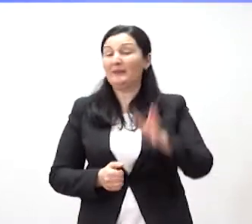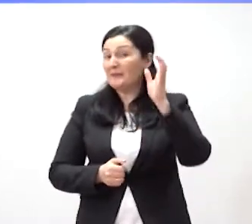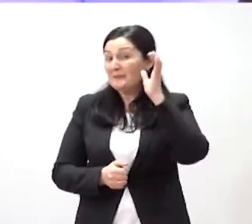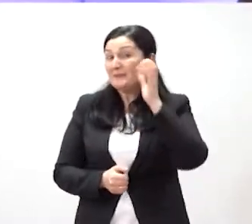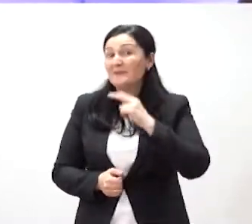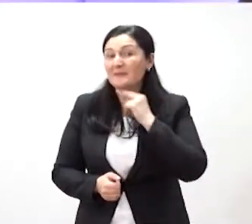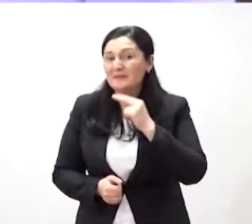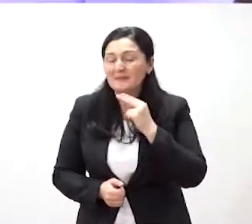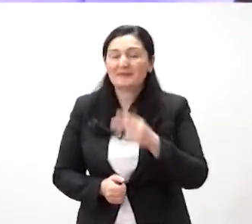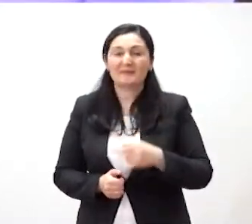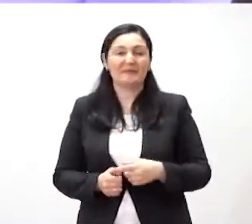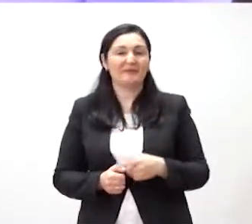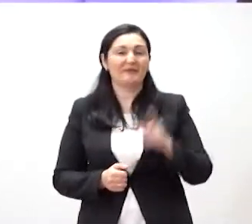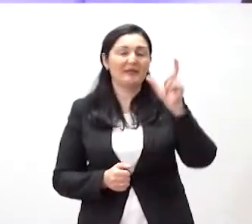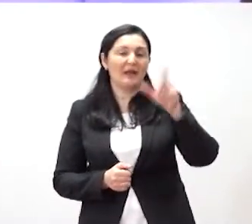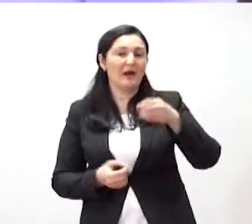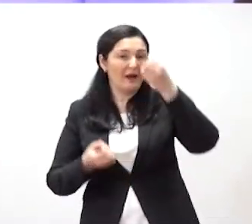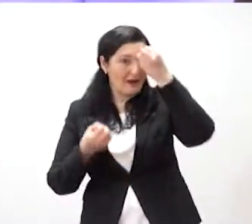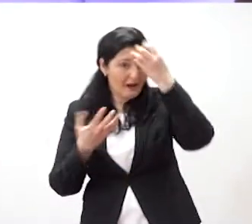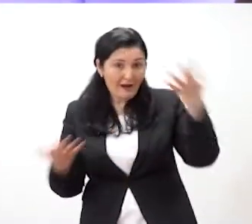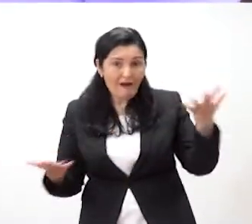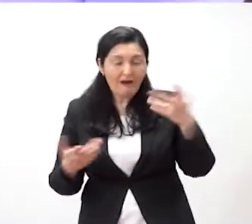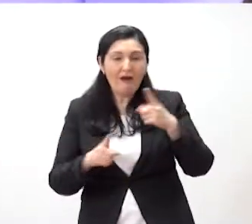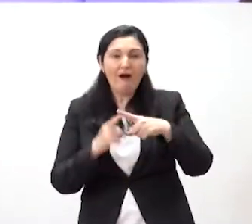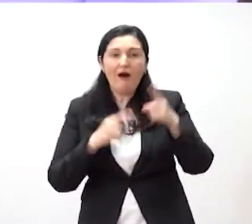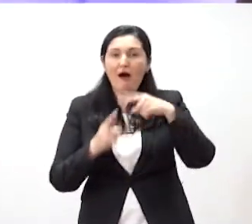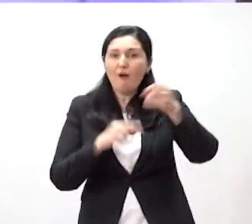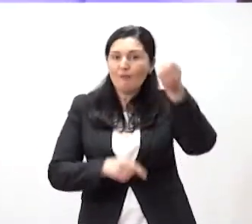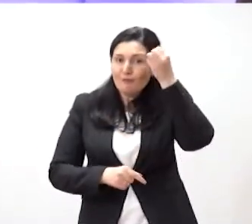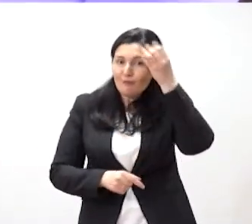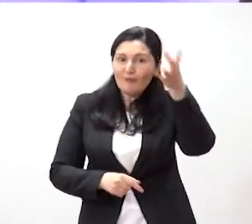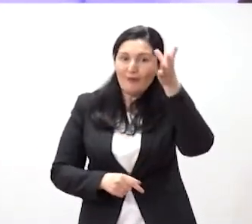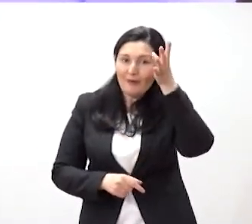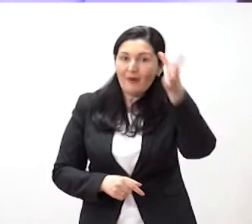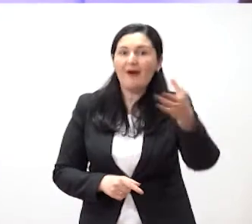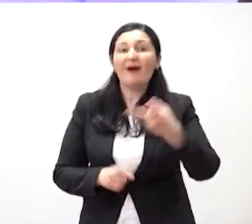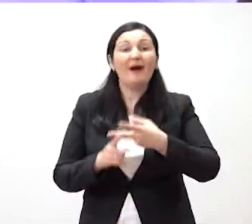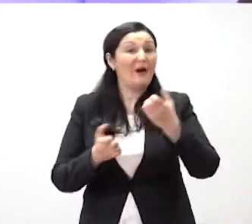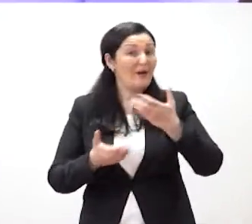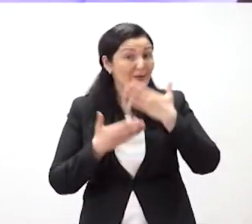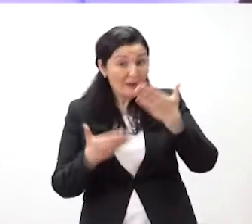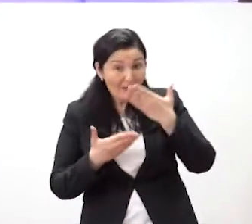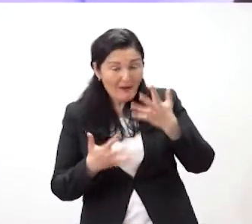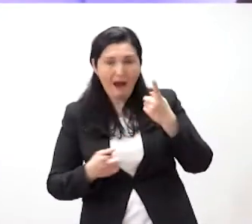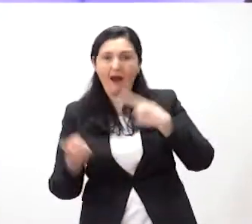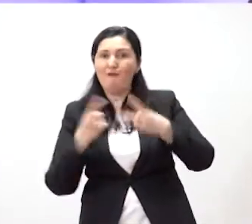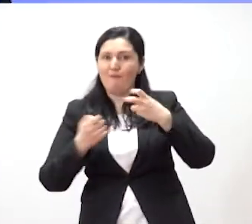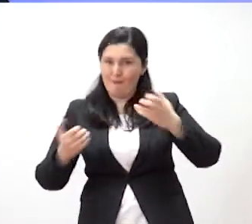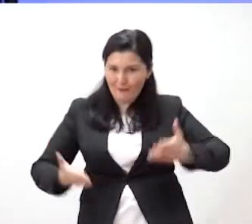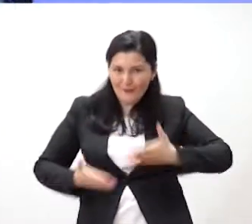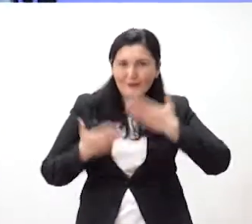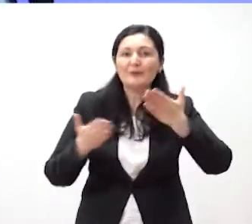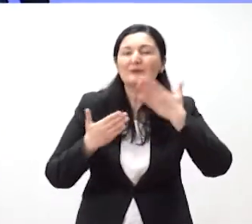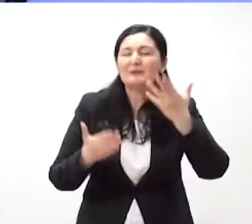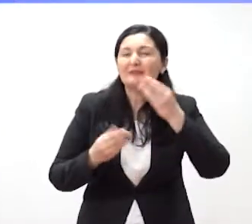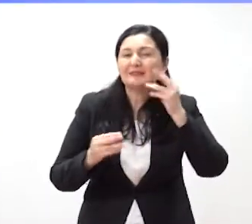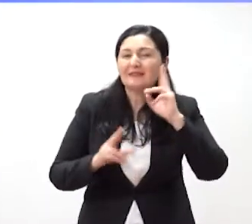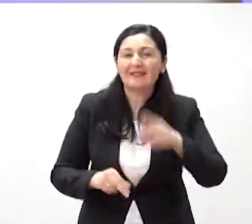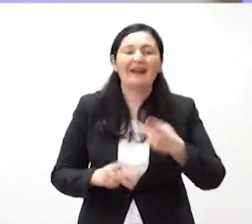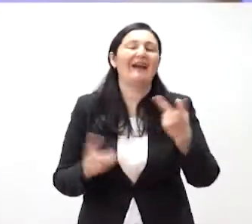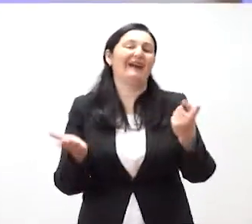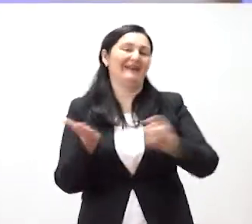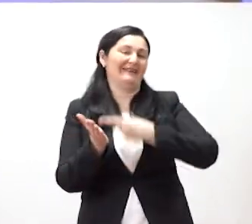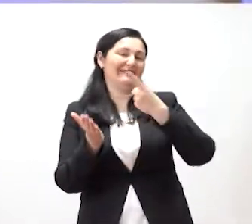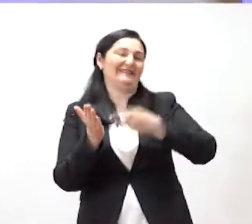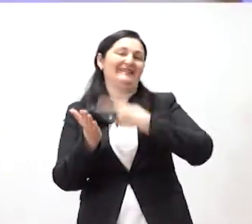кун. Нодон аз ӯ доно шуд, нохоно ҳам хоно шуд.